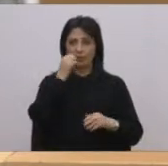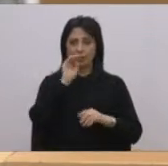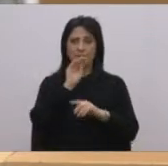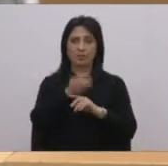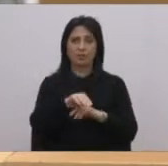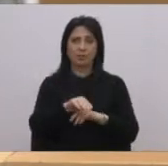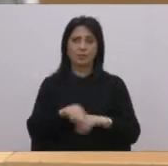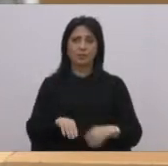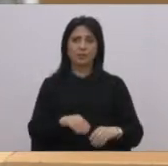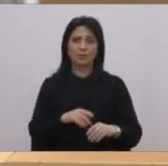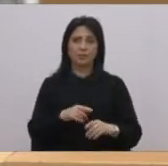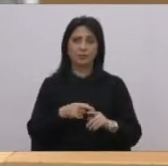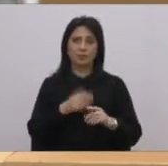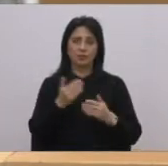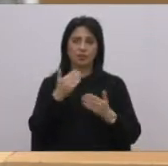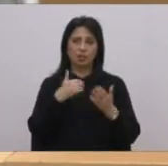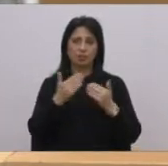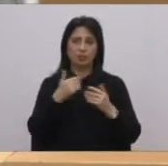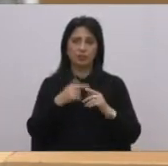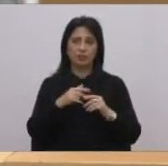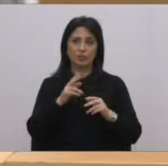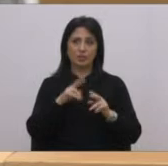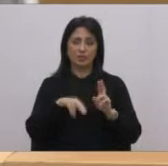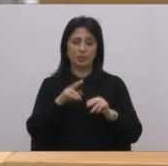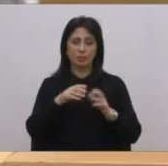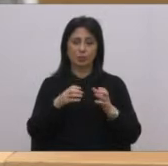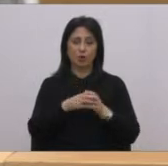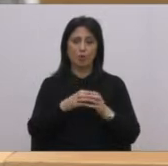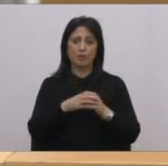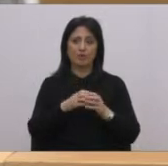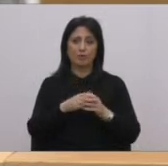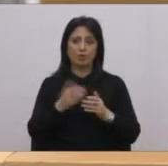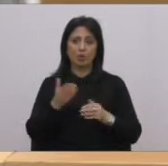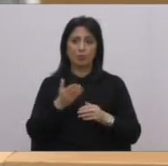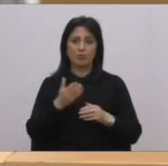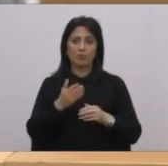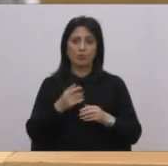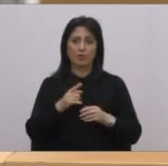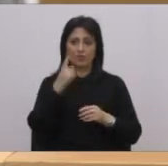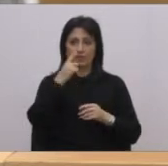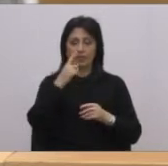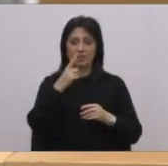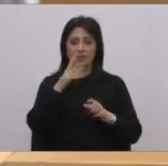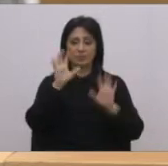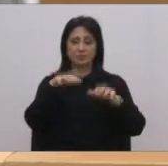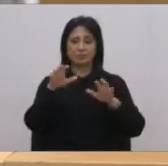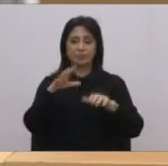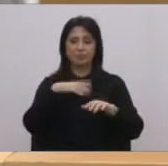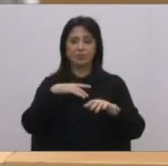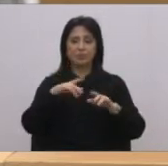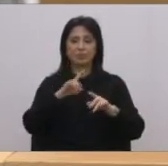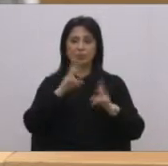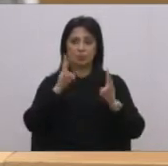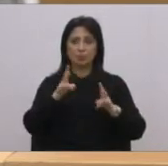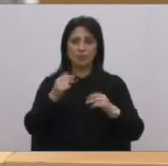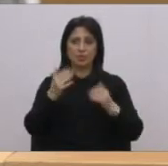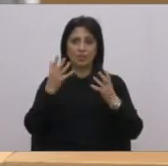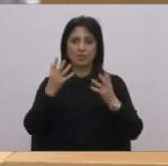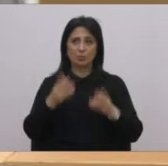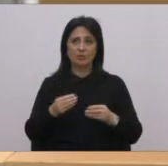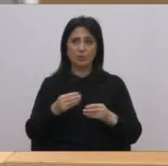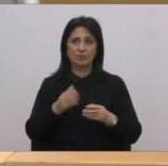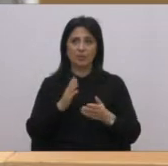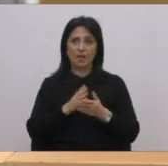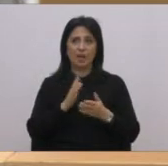დამატებით ფირმა შემოვიდა სამშენებლო კომპანია, რომელიც სტიქიის ობიექტები სადაც იყო განვითარებული, დღესდღეობით